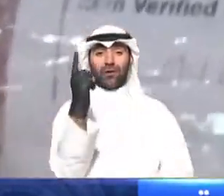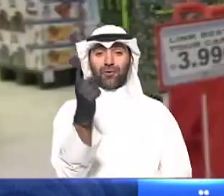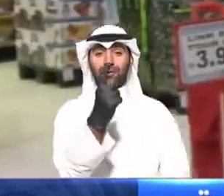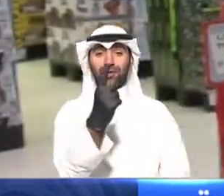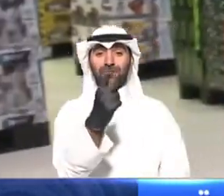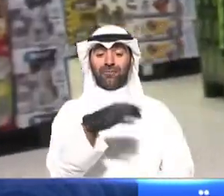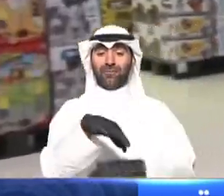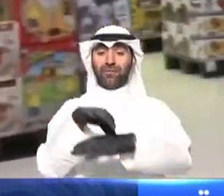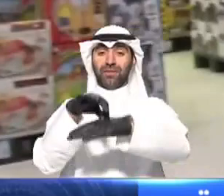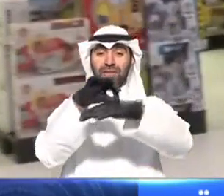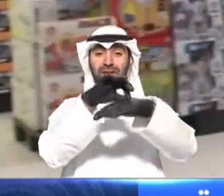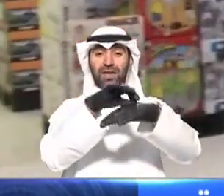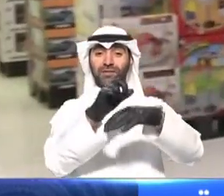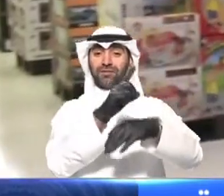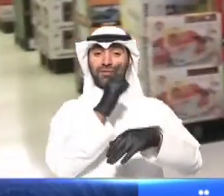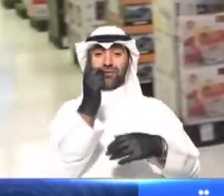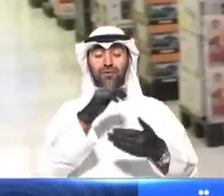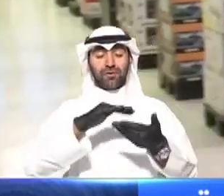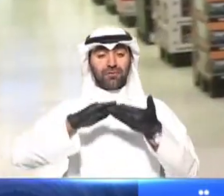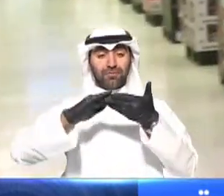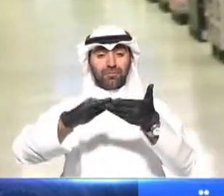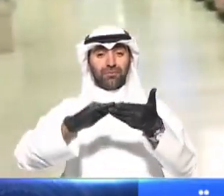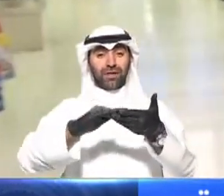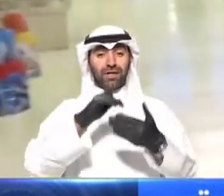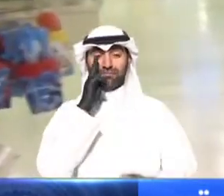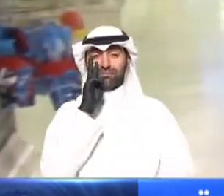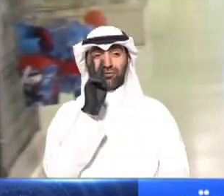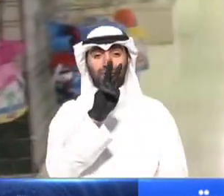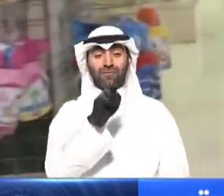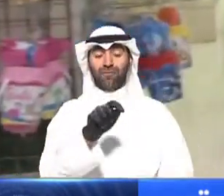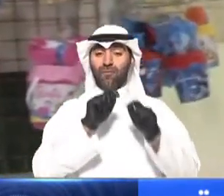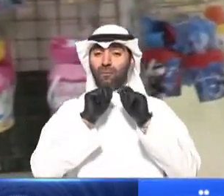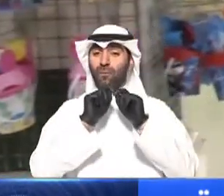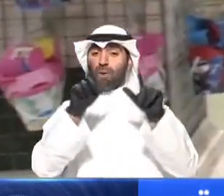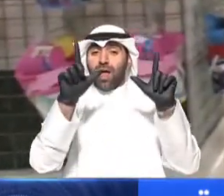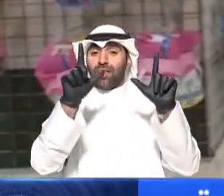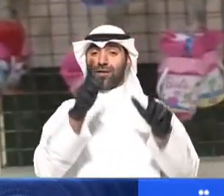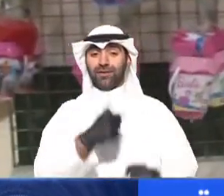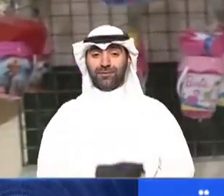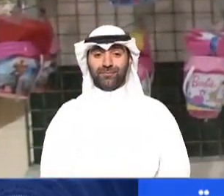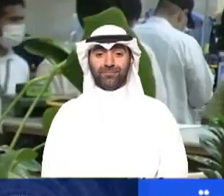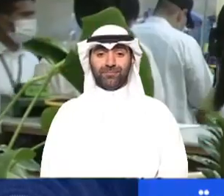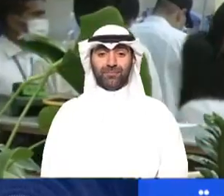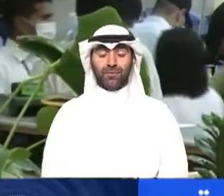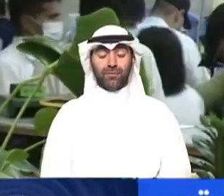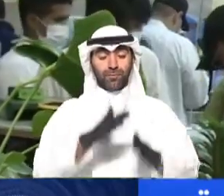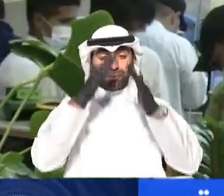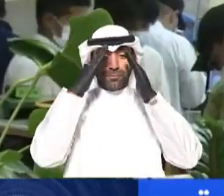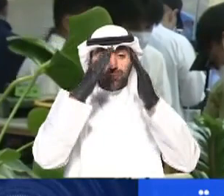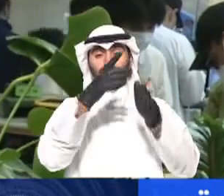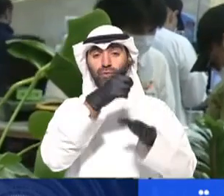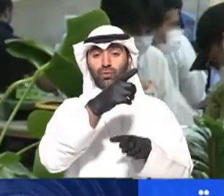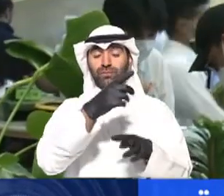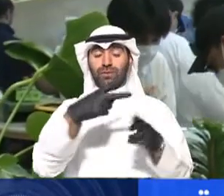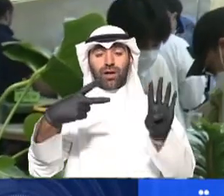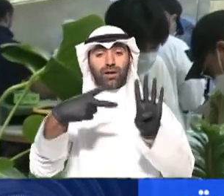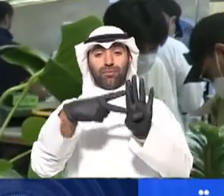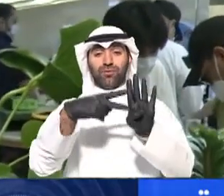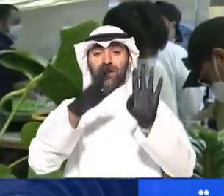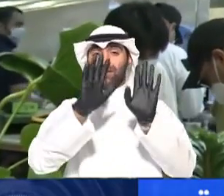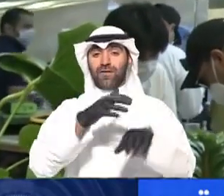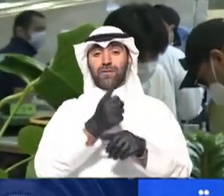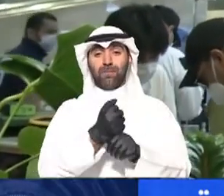الزباين وبيننا وبين البلدية، وهذا شيء ملموس. جزاهم الله خير على تواجدهم دائما، ودائما احنا